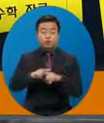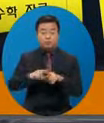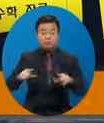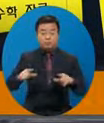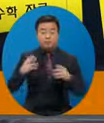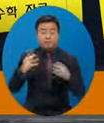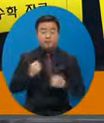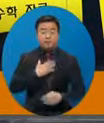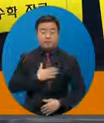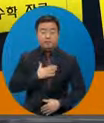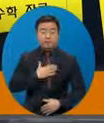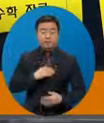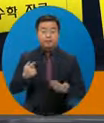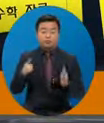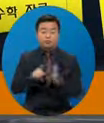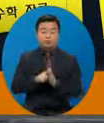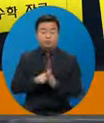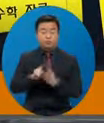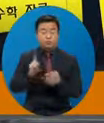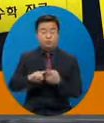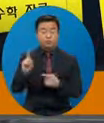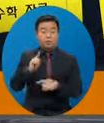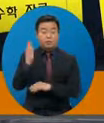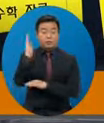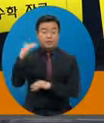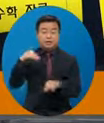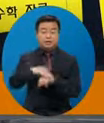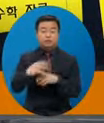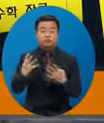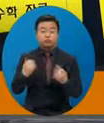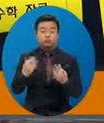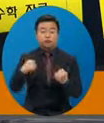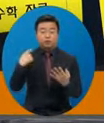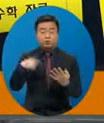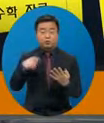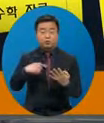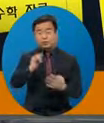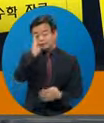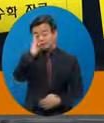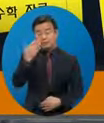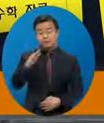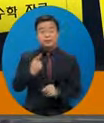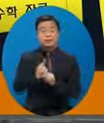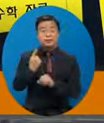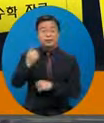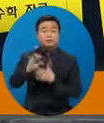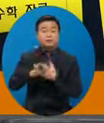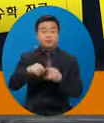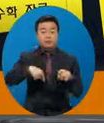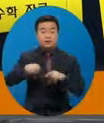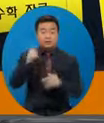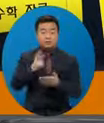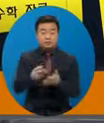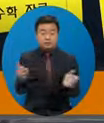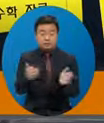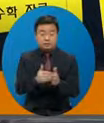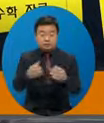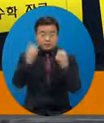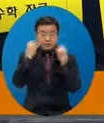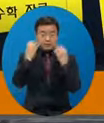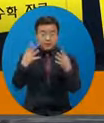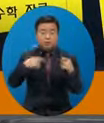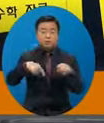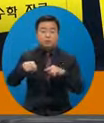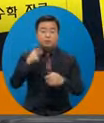방편이었죠. 그 예로는 스토리텔링 수업 같은 게 있었는데요. 자, 내년이면 이 정책은 이제 마무리가 되고 새로운 정책이